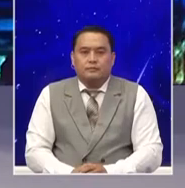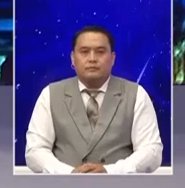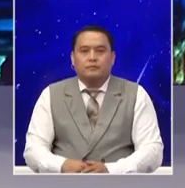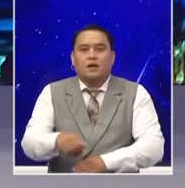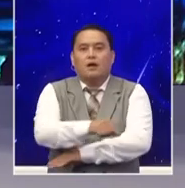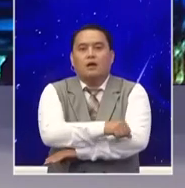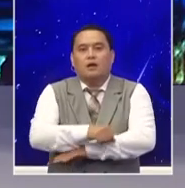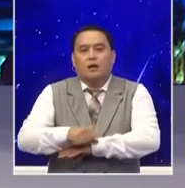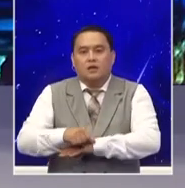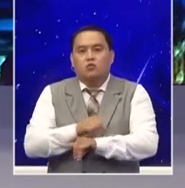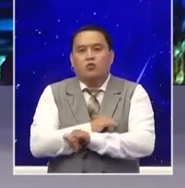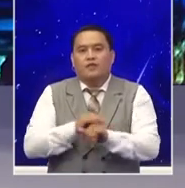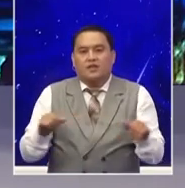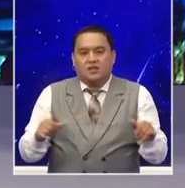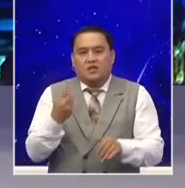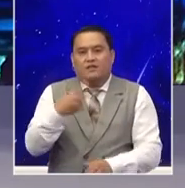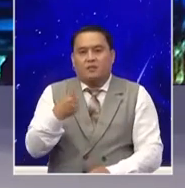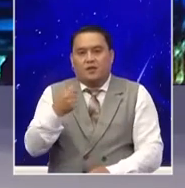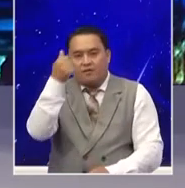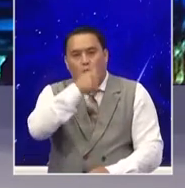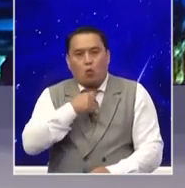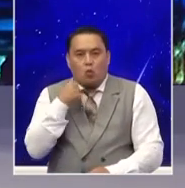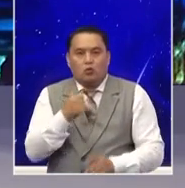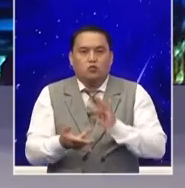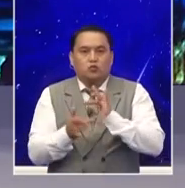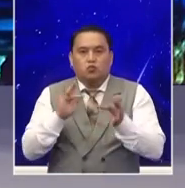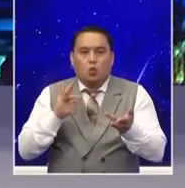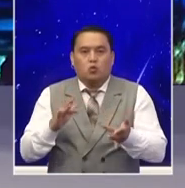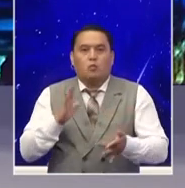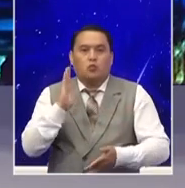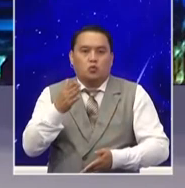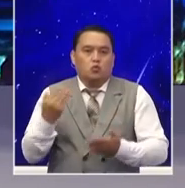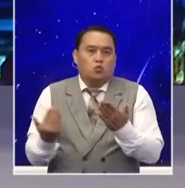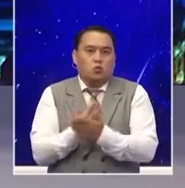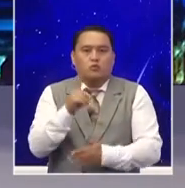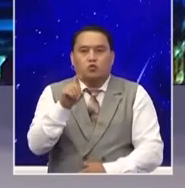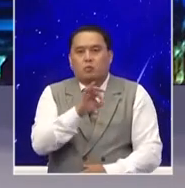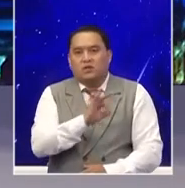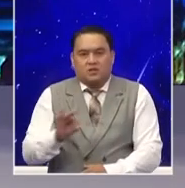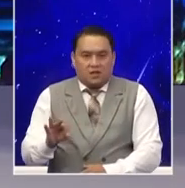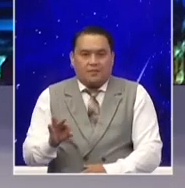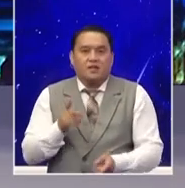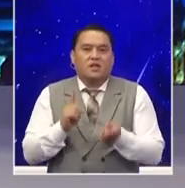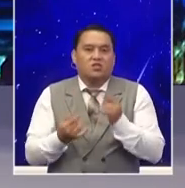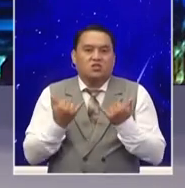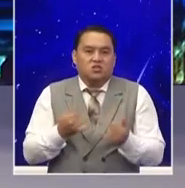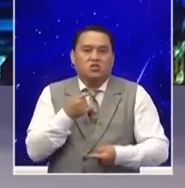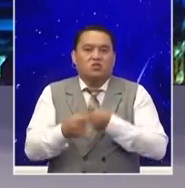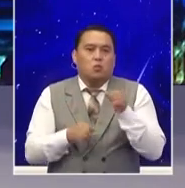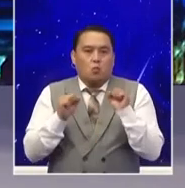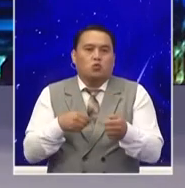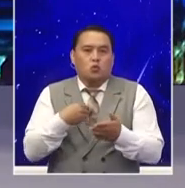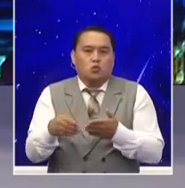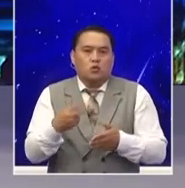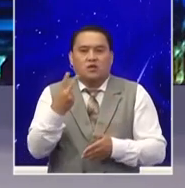Границы расширяются. С 2021 года портал социальных услуг заработает на 100%. Если в настоящее время через него можно